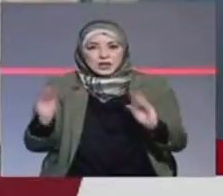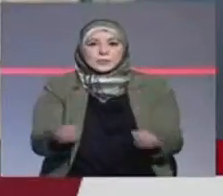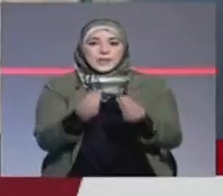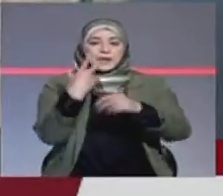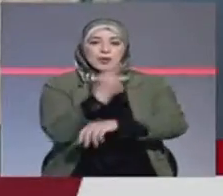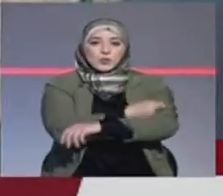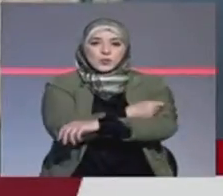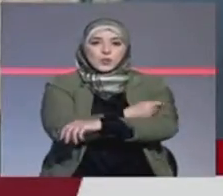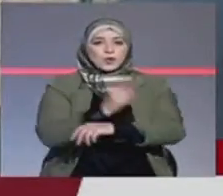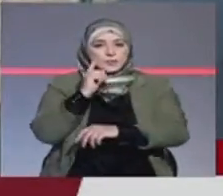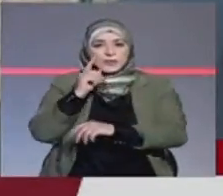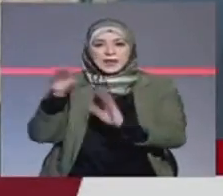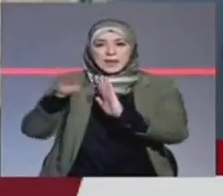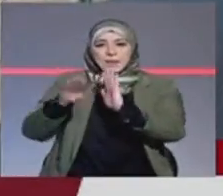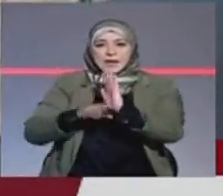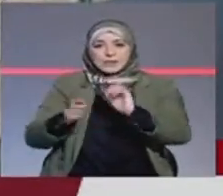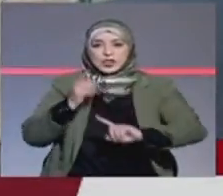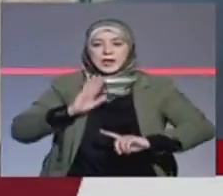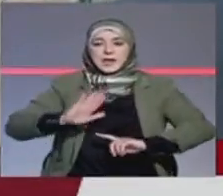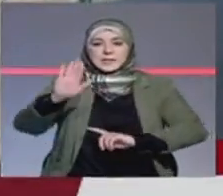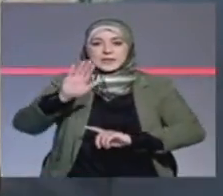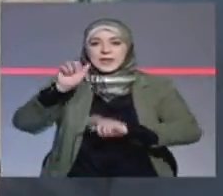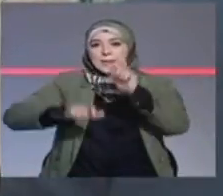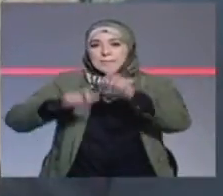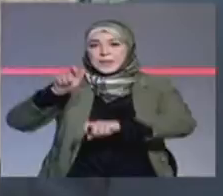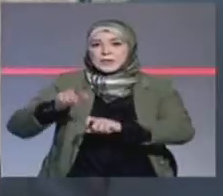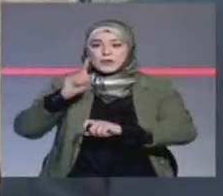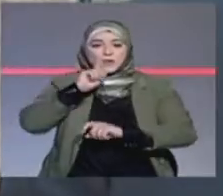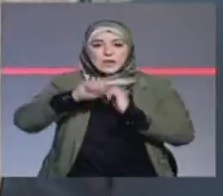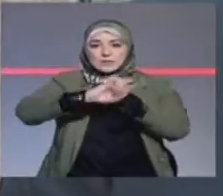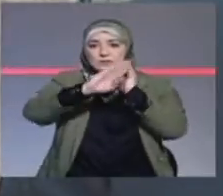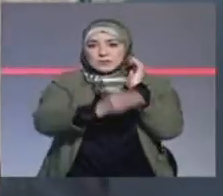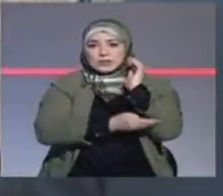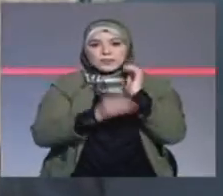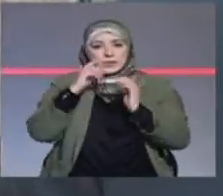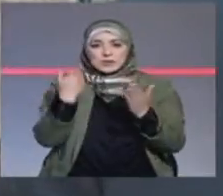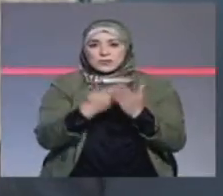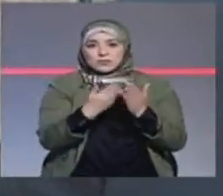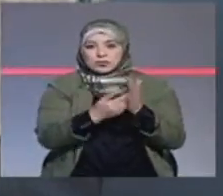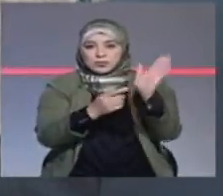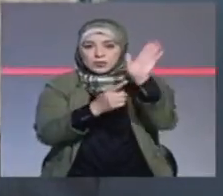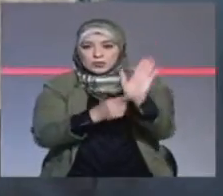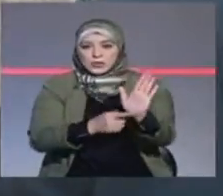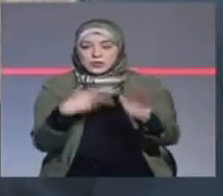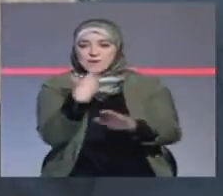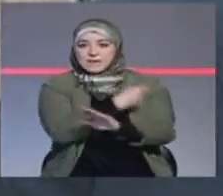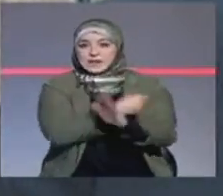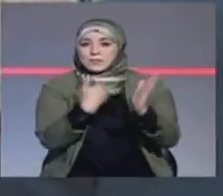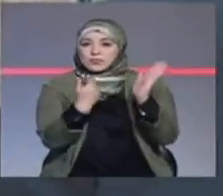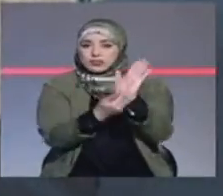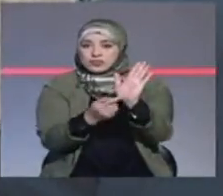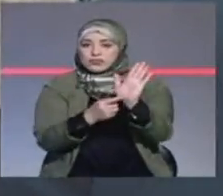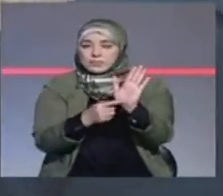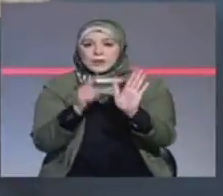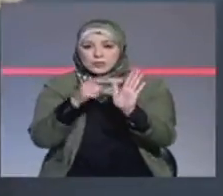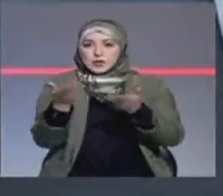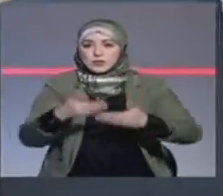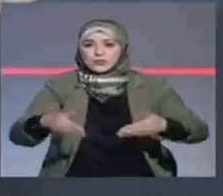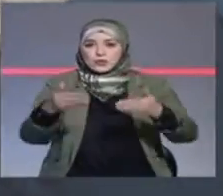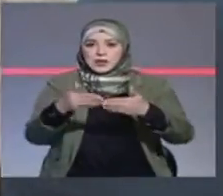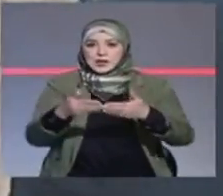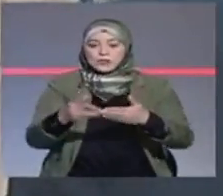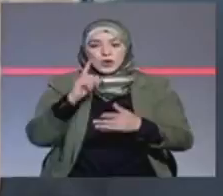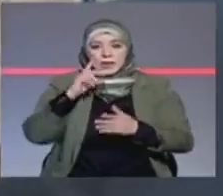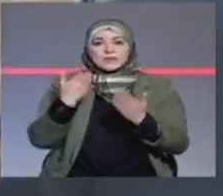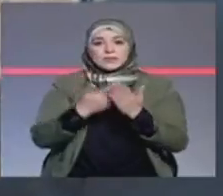منظومة خاصة للأولويات اللي باش تتعطى سور اوردونونس لا فاكسيناسيون سور اوردونونس التلقيح على حسب معناها